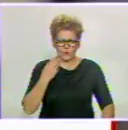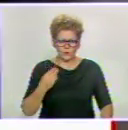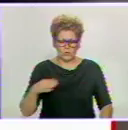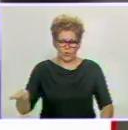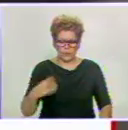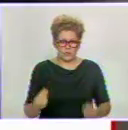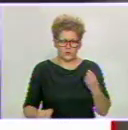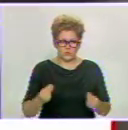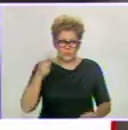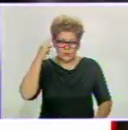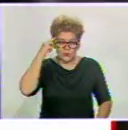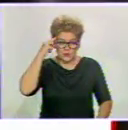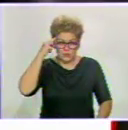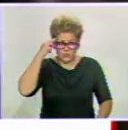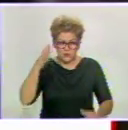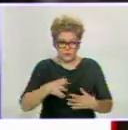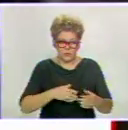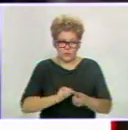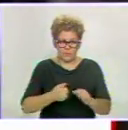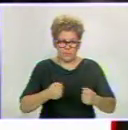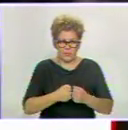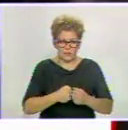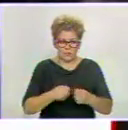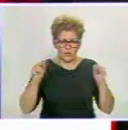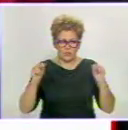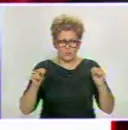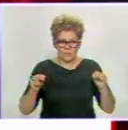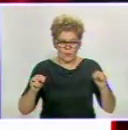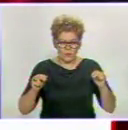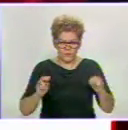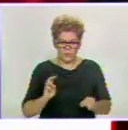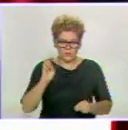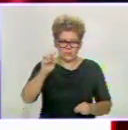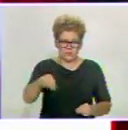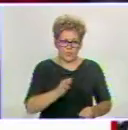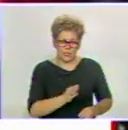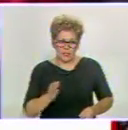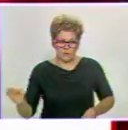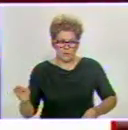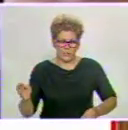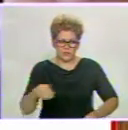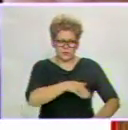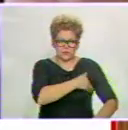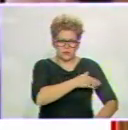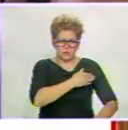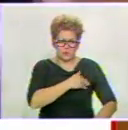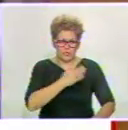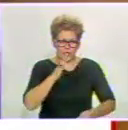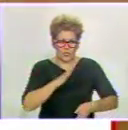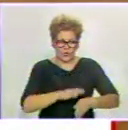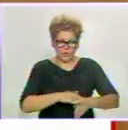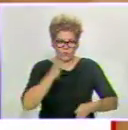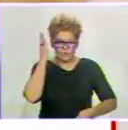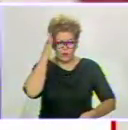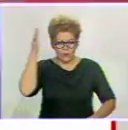jucându-se. Crezând că este vorba despre o ceartă între elevi, profesorul a intervenit și l-a împins pe unul dintre elevi, acesta lovindu-se cu capul